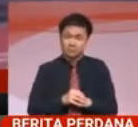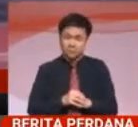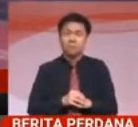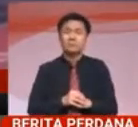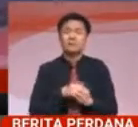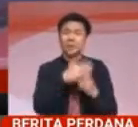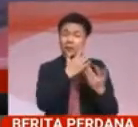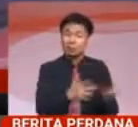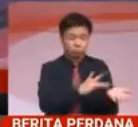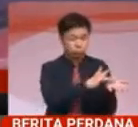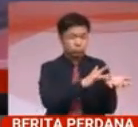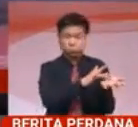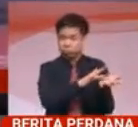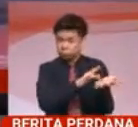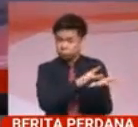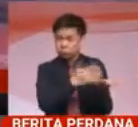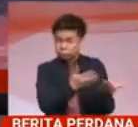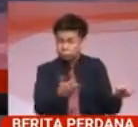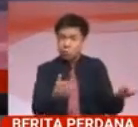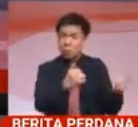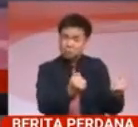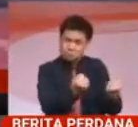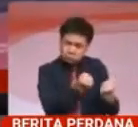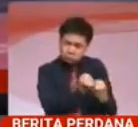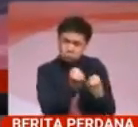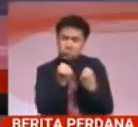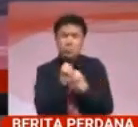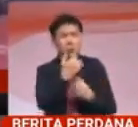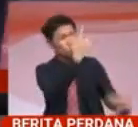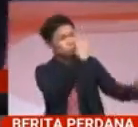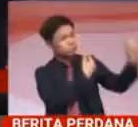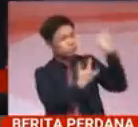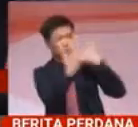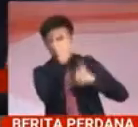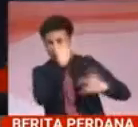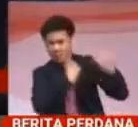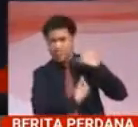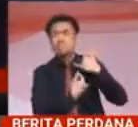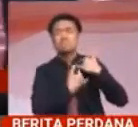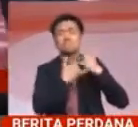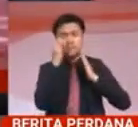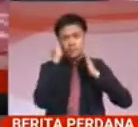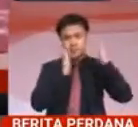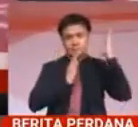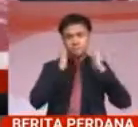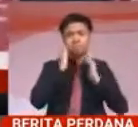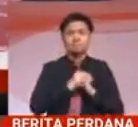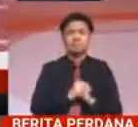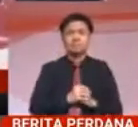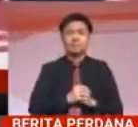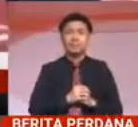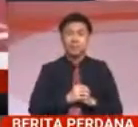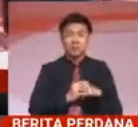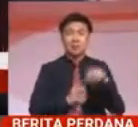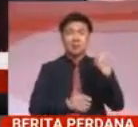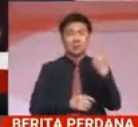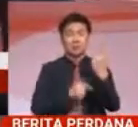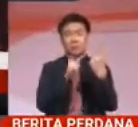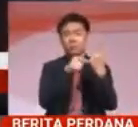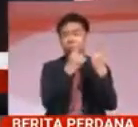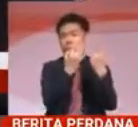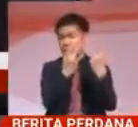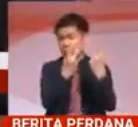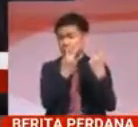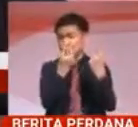pelaratan perubatan dan bekerjasama dalam usaha membawa pulang rakyat Malaysia ke tanah air. Sehingga kini, seramai 1,222